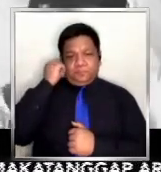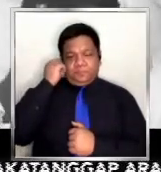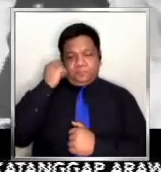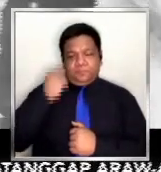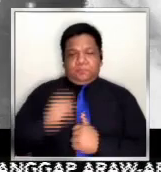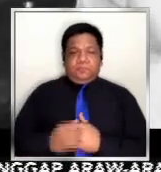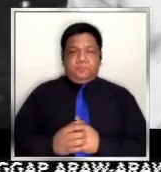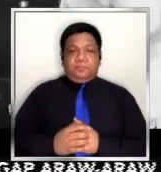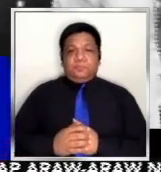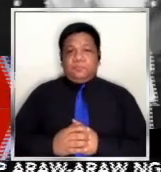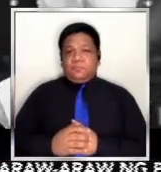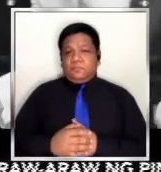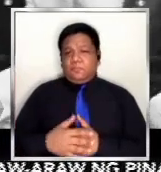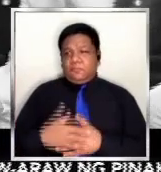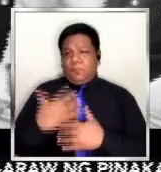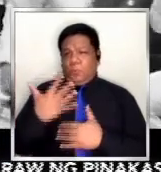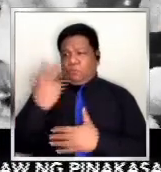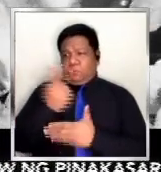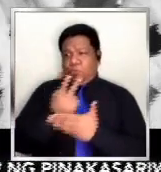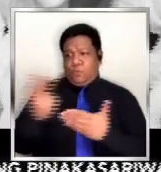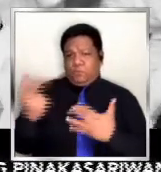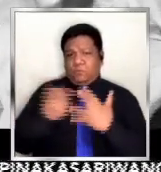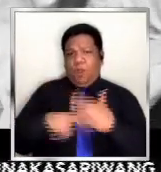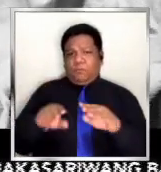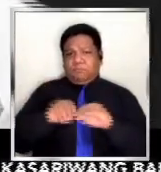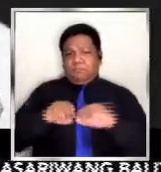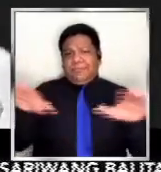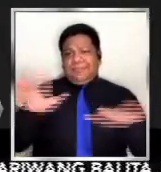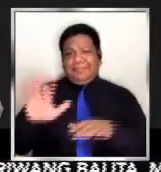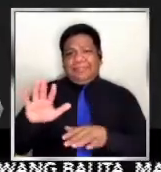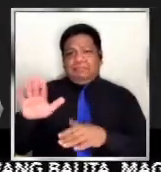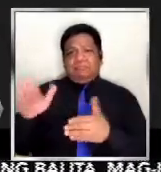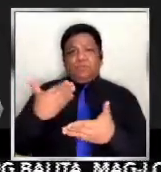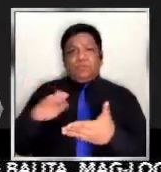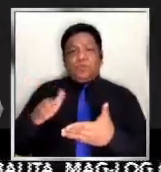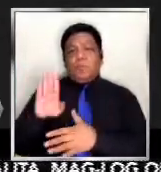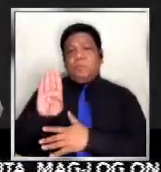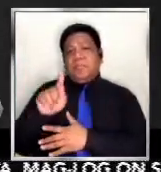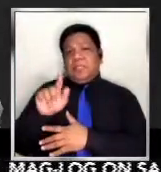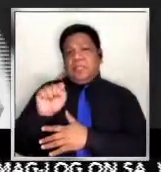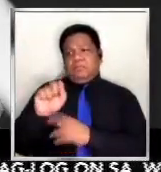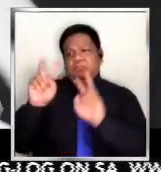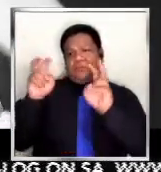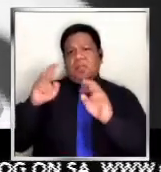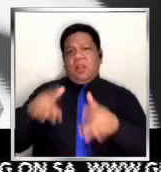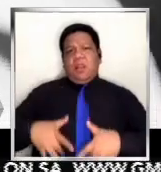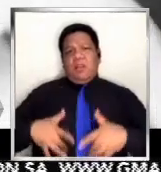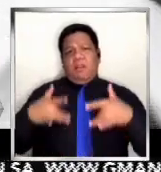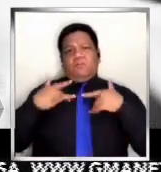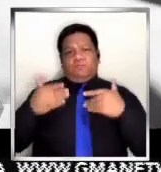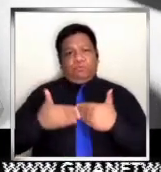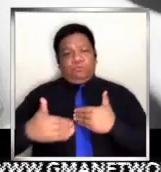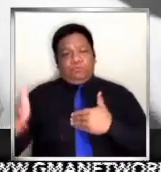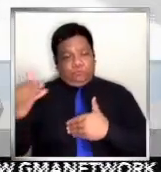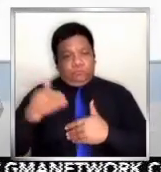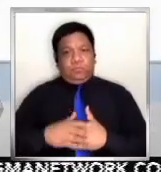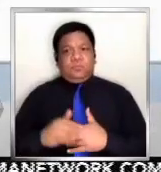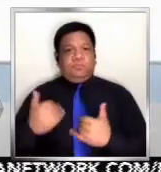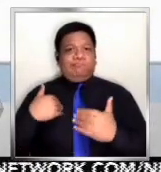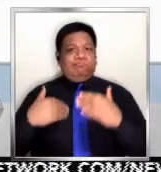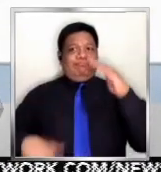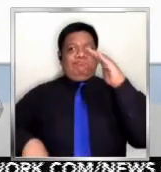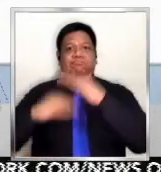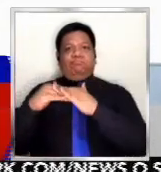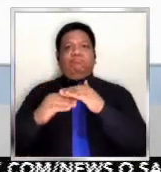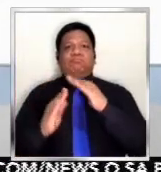Almost 2 weeks pa lang mula nang marilis ang single ng BTS na Life Goes On. Nag-number 1 na ito sa Billboard Hot 100 chart. In a